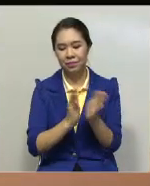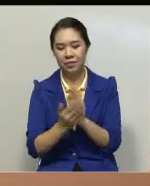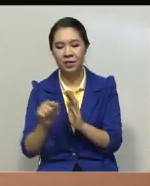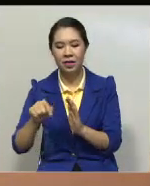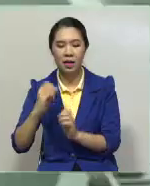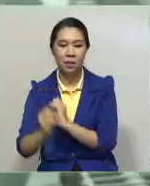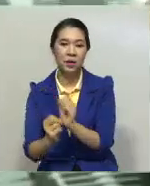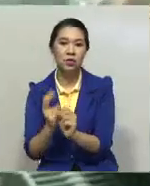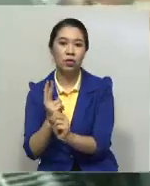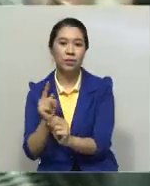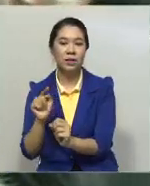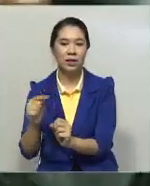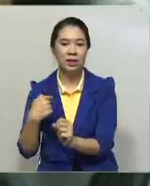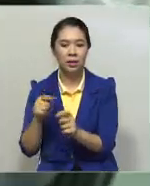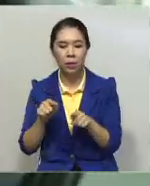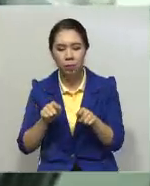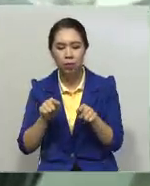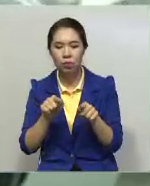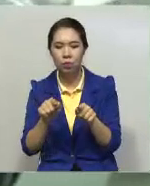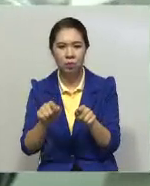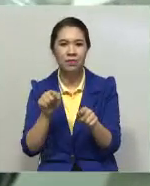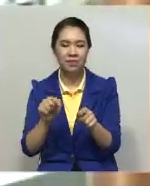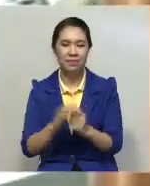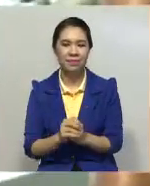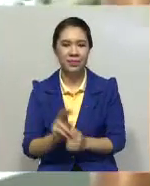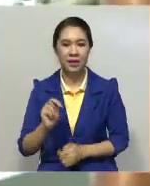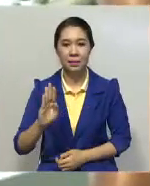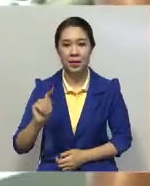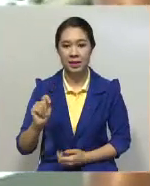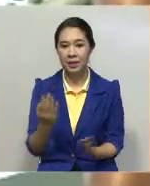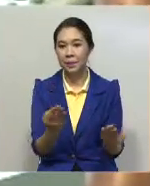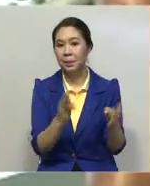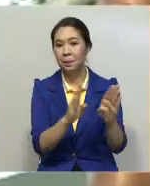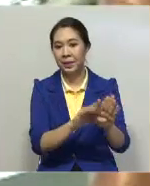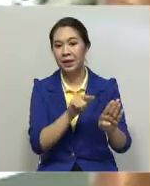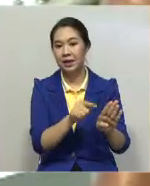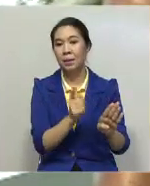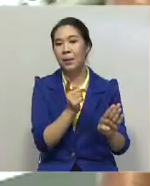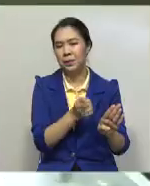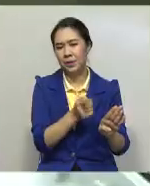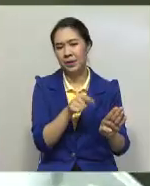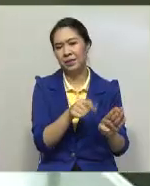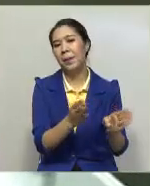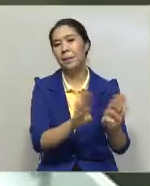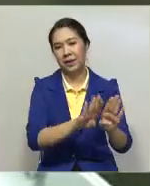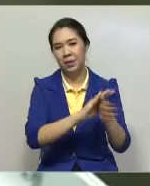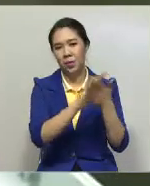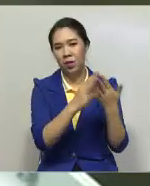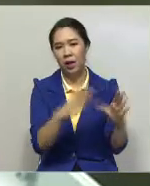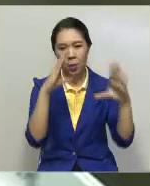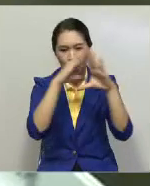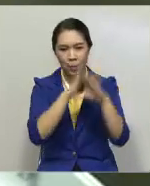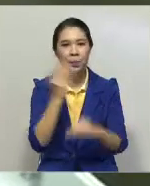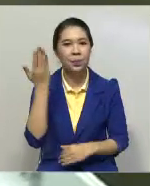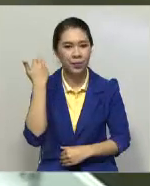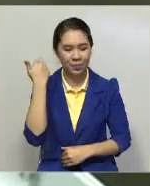พร่ภาพในระบบดิจิตอลควบคู่ไปกันด้วยและ NBT ก็ได้ยุติการแพร่ภาพโทรทัศน์ในระบบอนาล็อกแล้วเมื่อช่ว